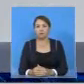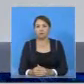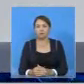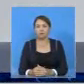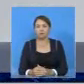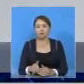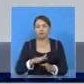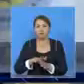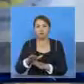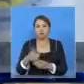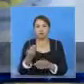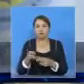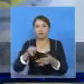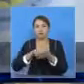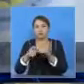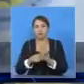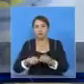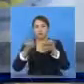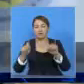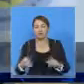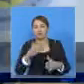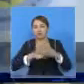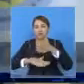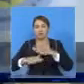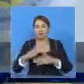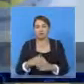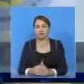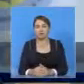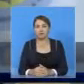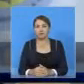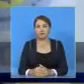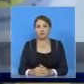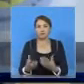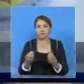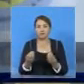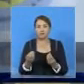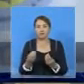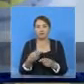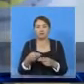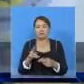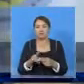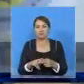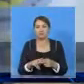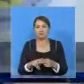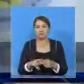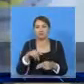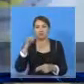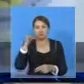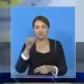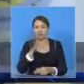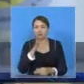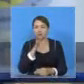орындалады. Осындай кабинеттің ашылғанына өте бәрі қуанышты, және де осындай ертеңгі